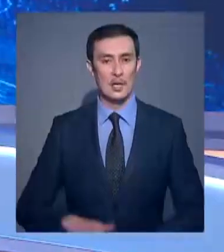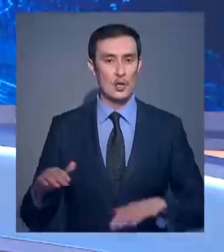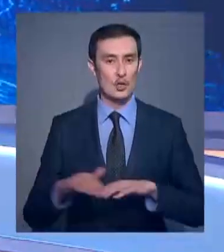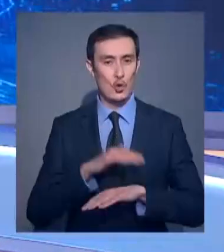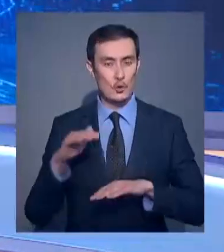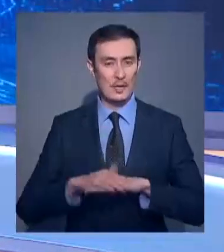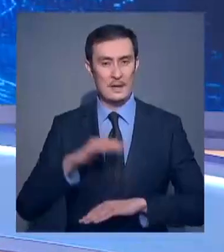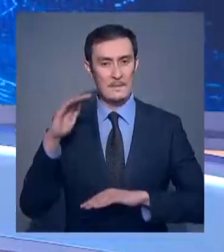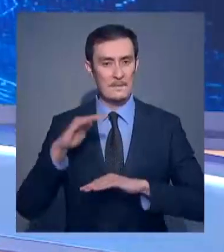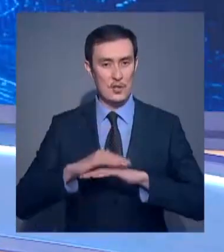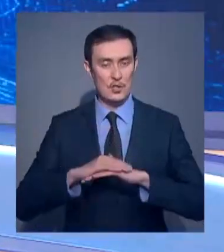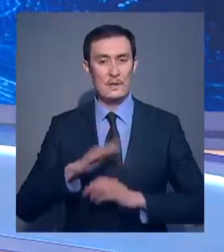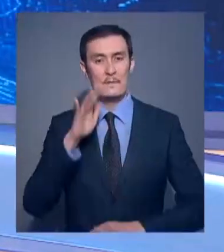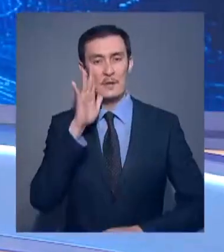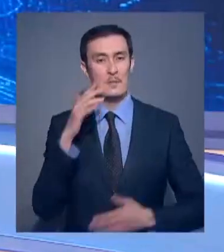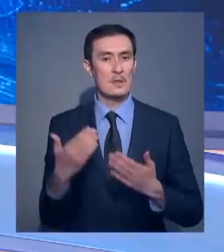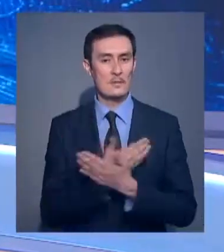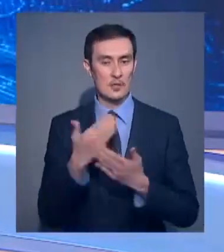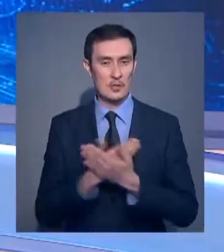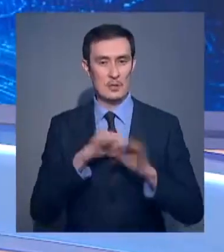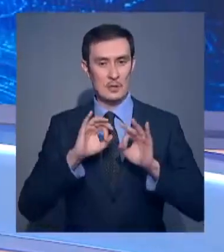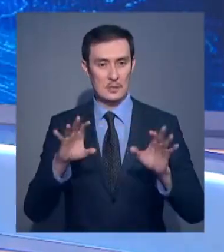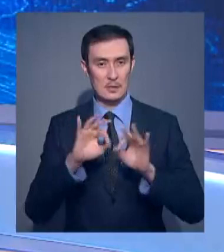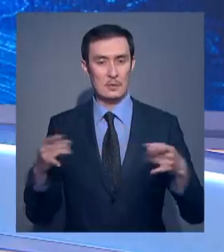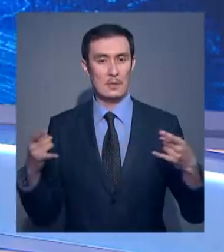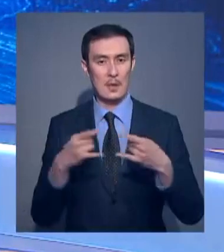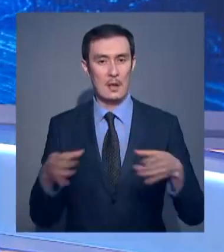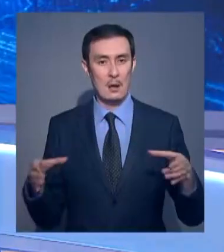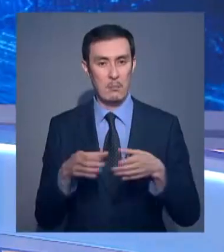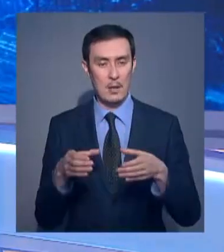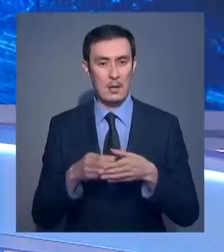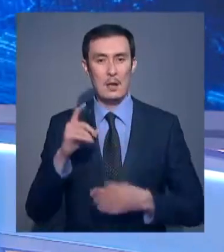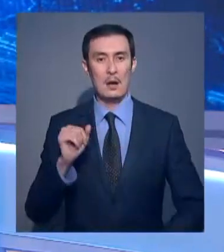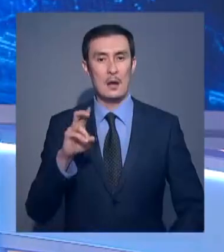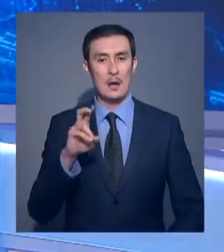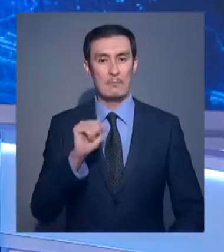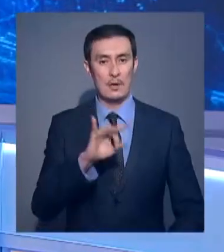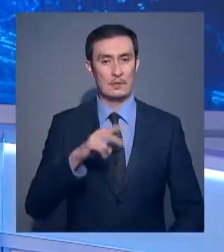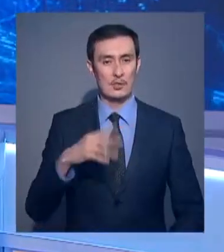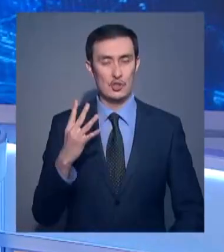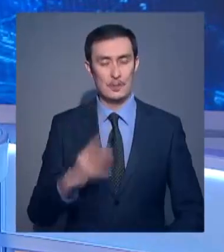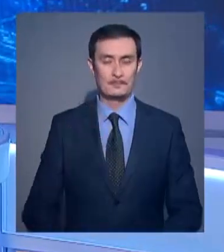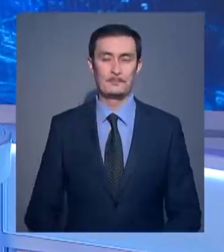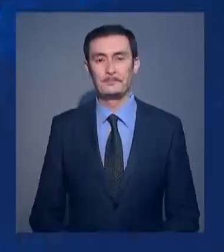Здравствуйте, в эфире новости на канале Хабар 24. В студии Жанна Сидхан. Сурдоперевод обеспечивает Хасан Исраилов.